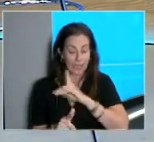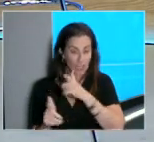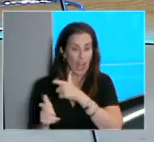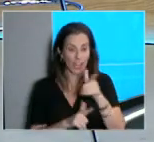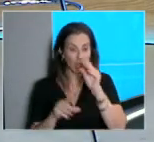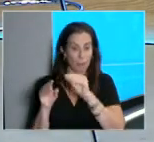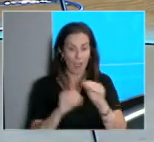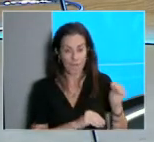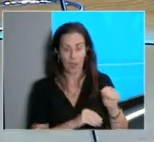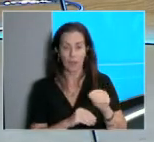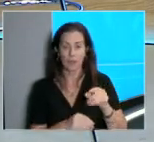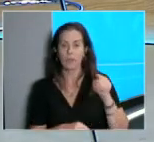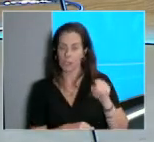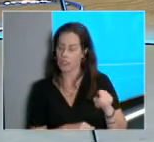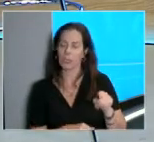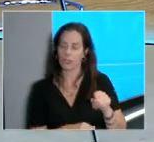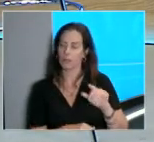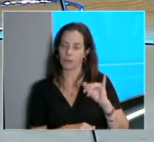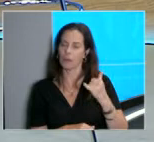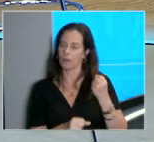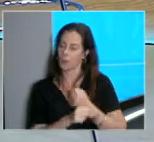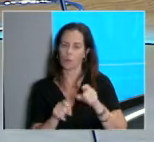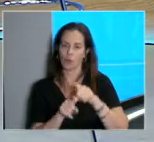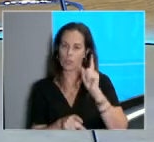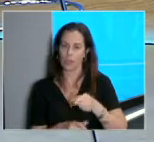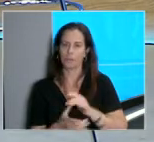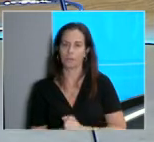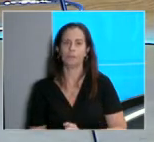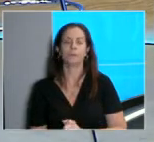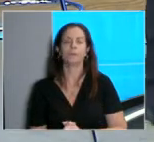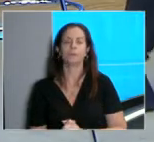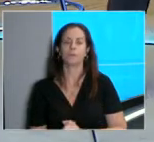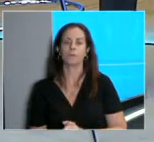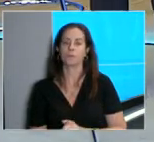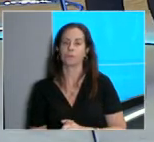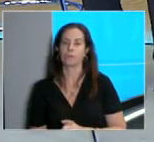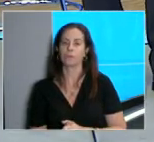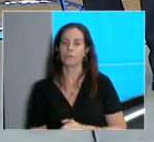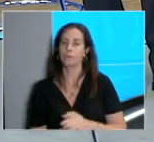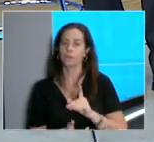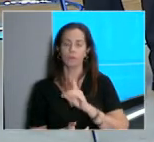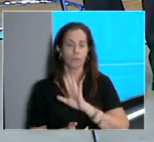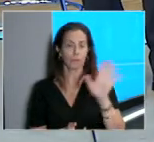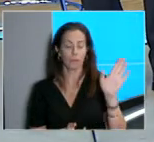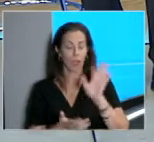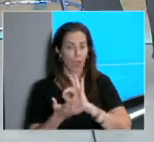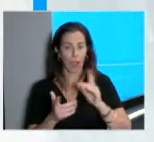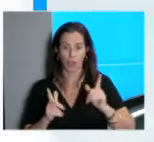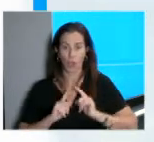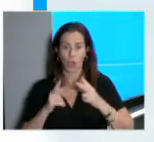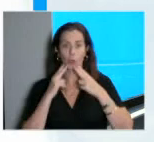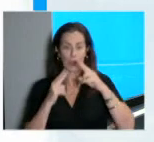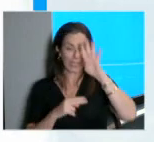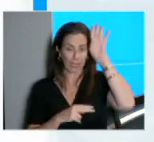הזה, המלחמה בו, עובדת כמו שצריך. אבי בניהו, בעבר דובר צה"ל, כותב, אל תחכו